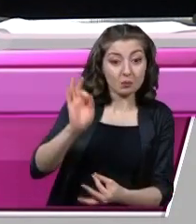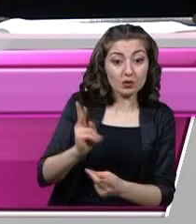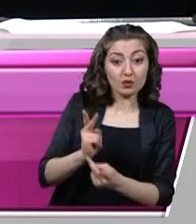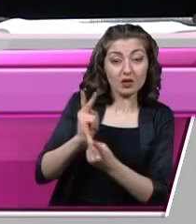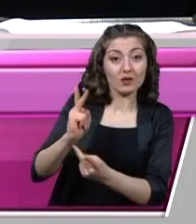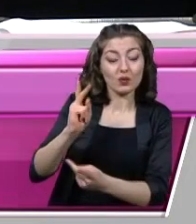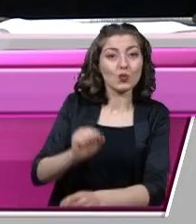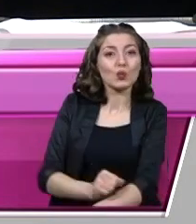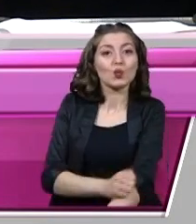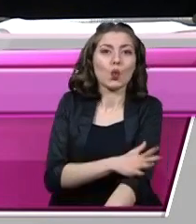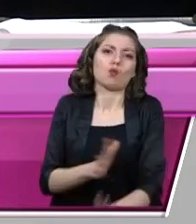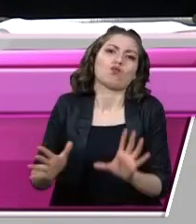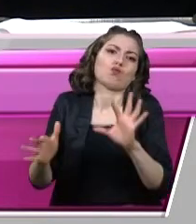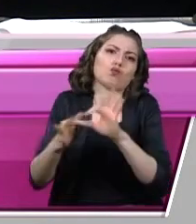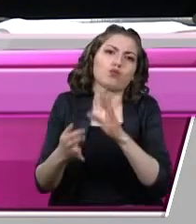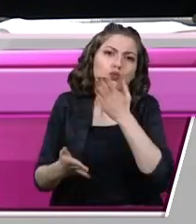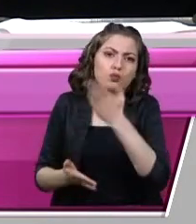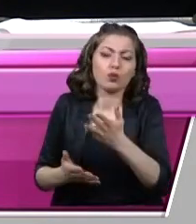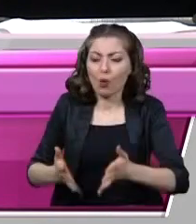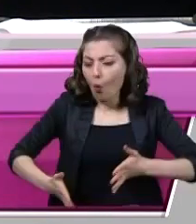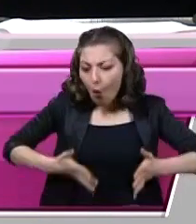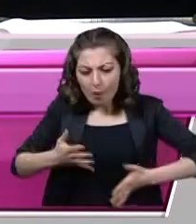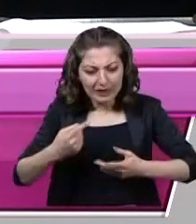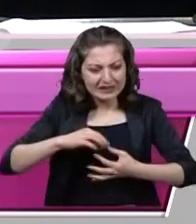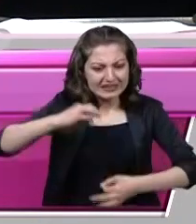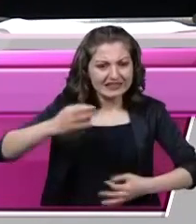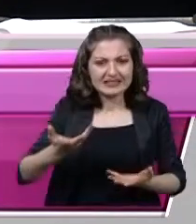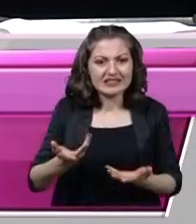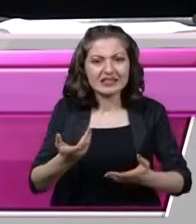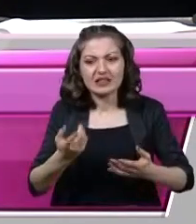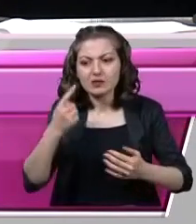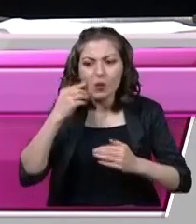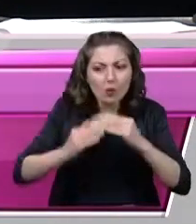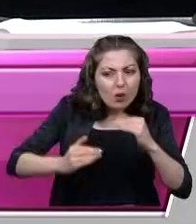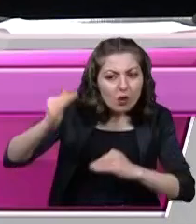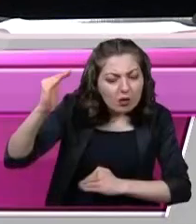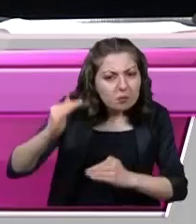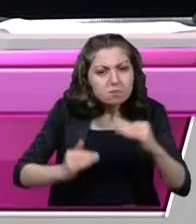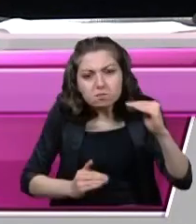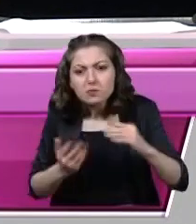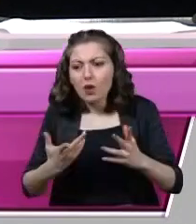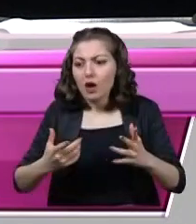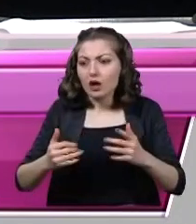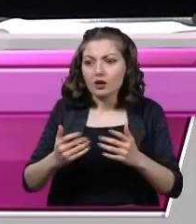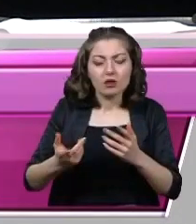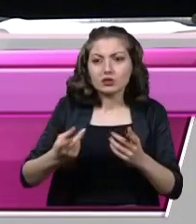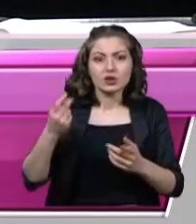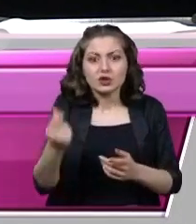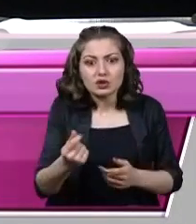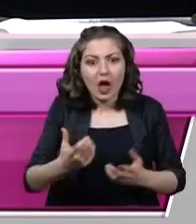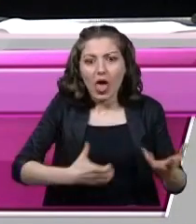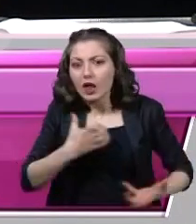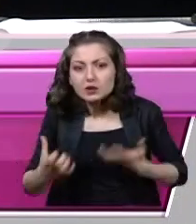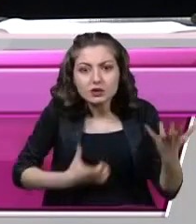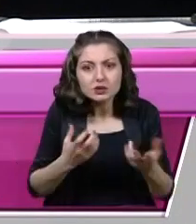bir duygu seli olayı tamamen hormonal bir olay hormonlar bu sahip mutlu hissettiriyor bulutların üstünde uçuruyor ama